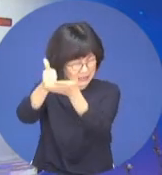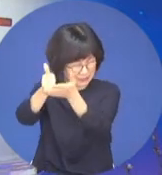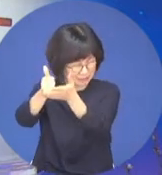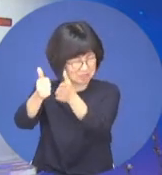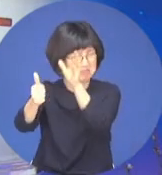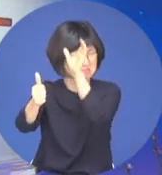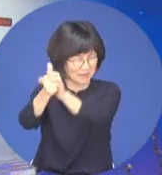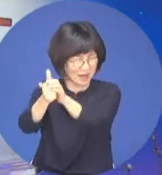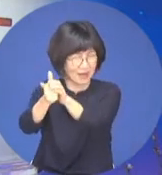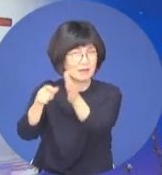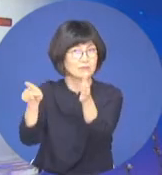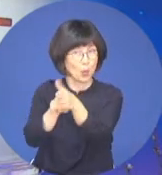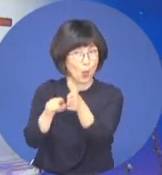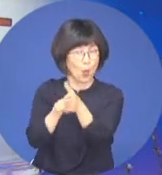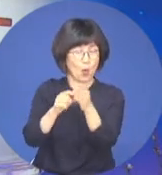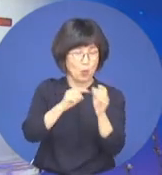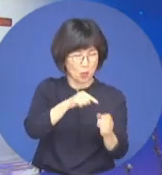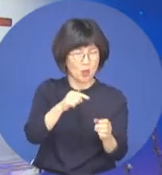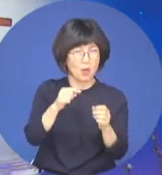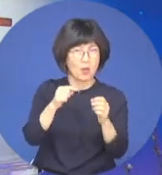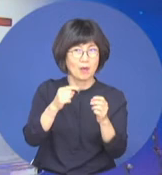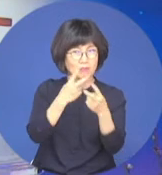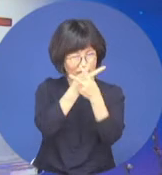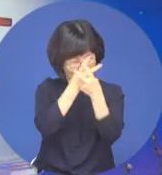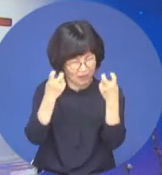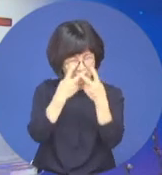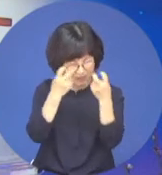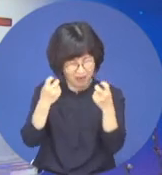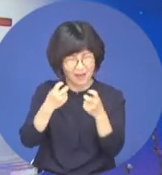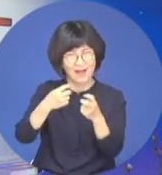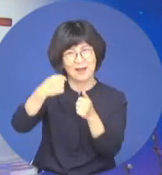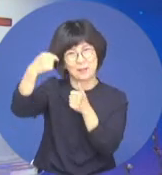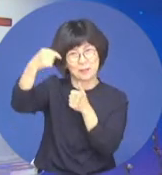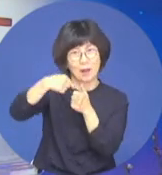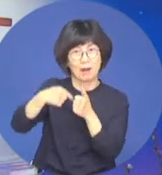신뢰하고 깨어있으라. 잠을 푹 자라는 거죠.